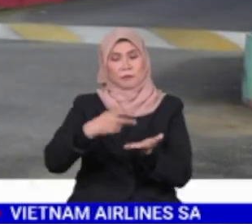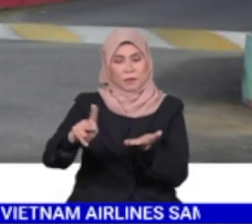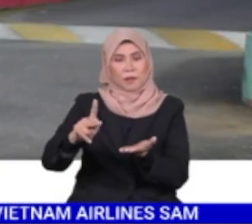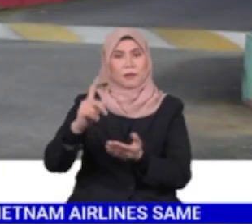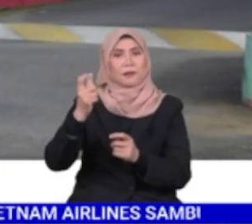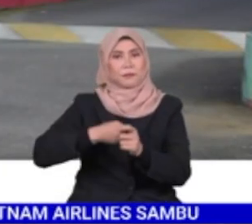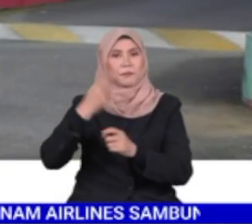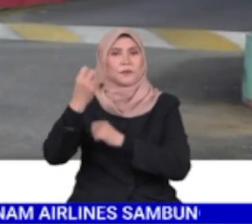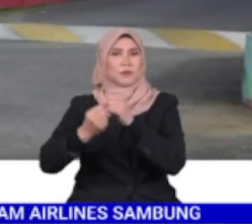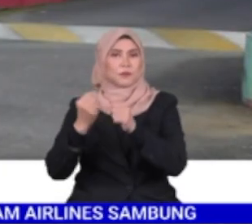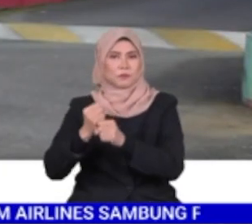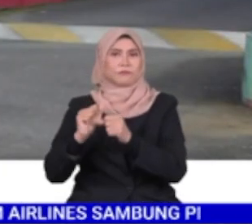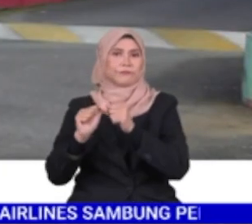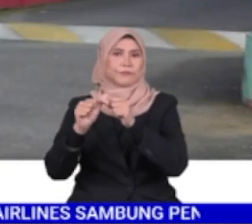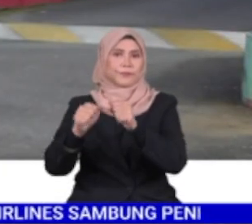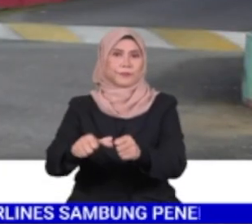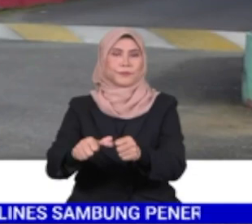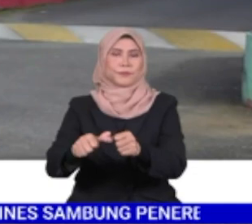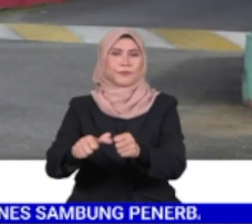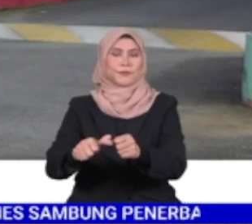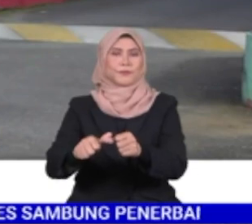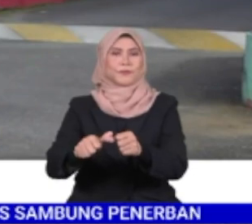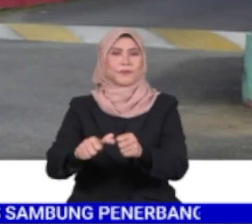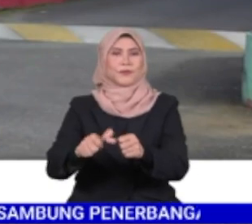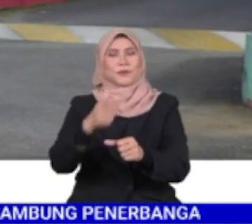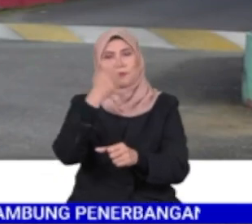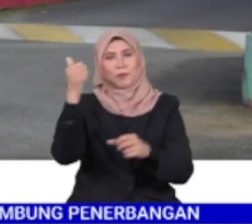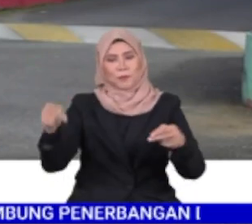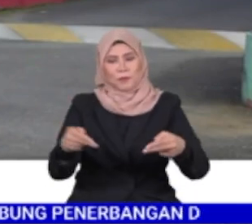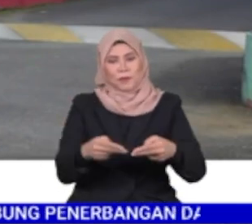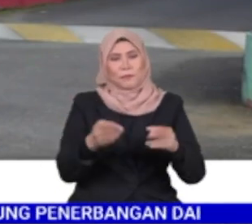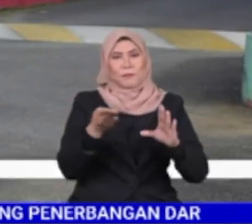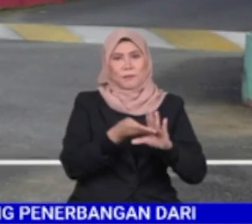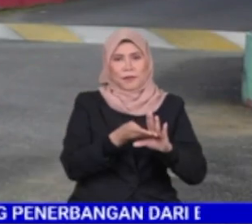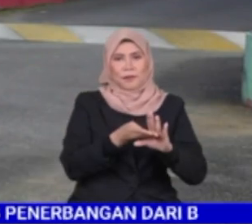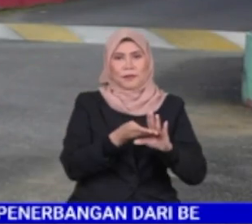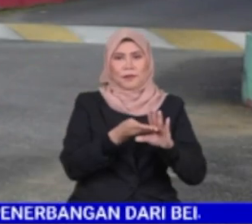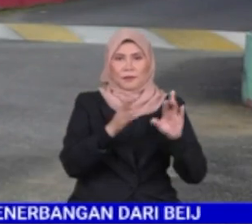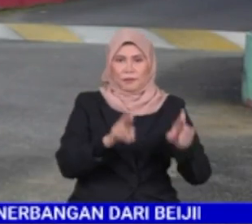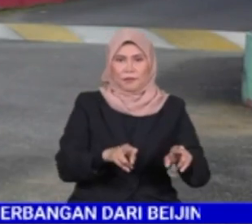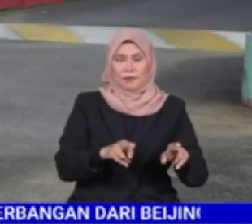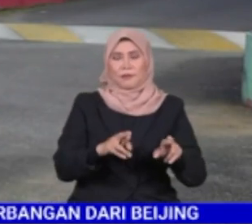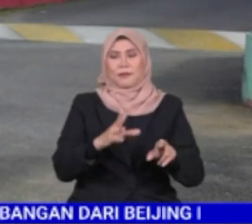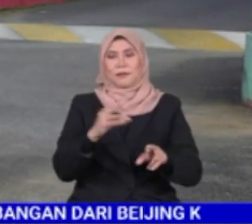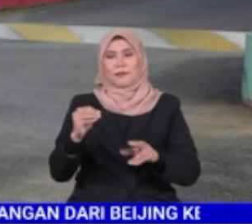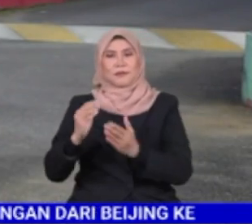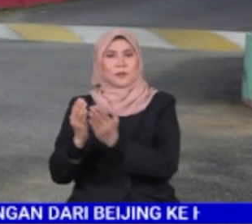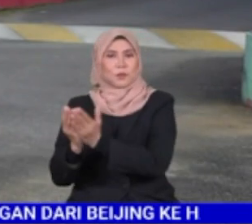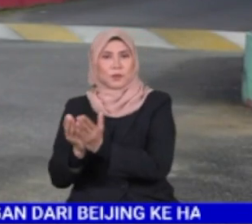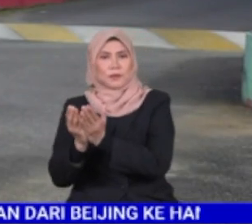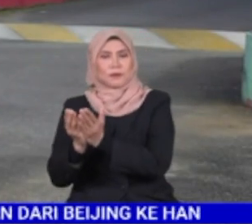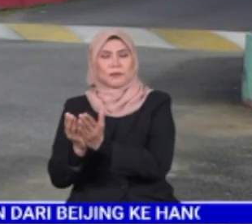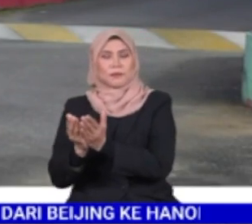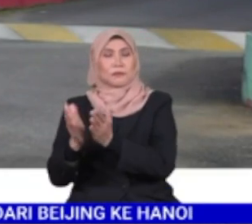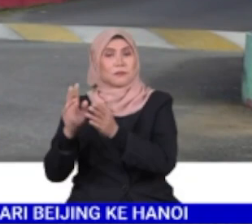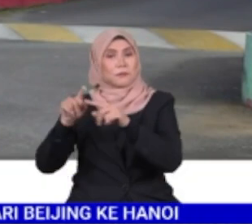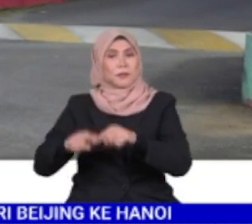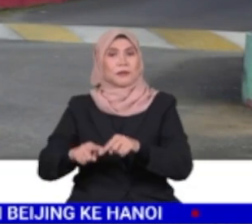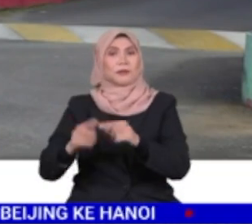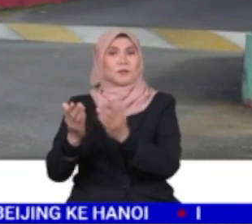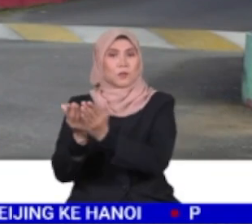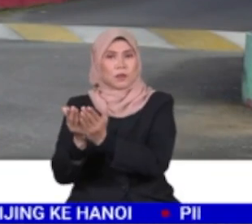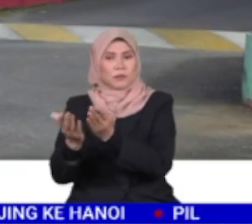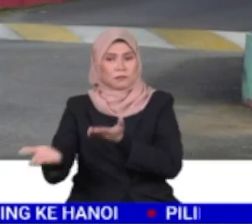berdasarkan kepada hubungannya dengan pihak sekolah berdasarkan permohonan sekolah